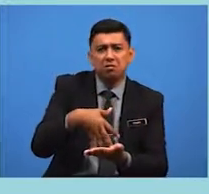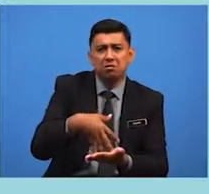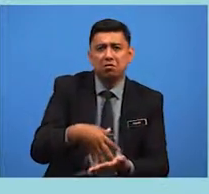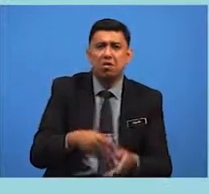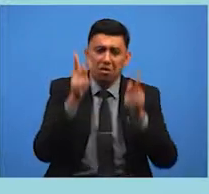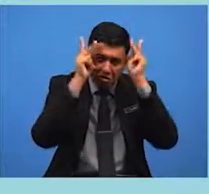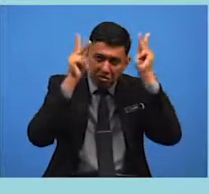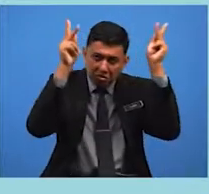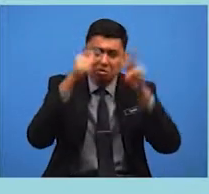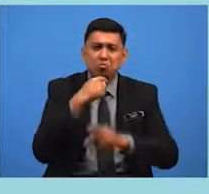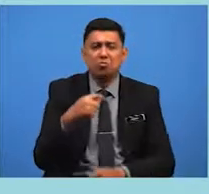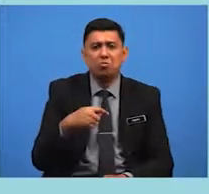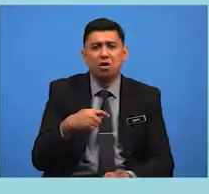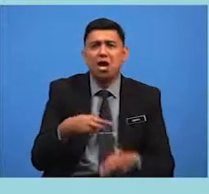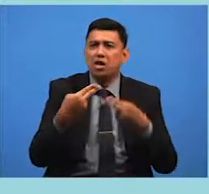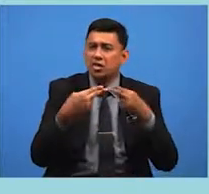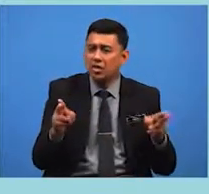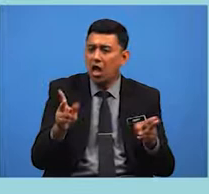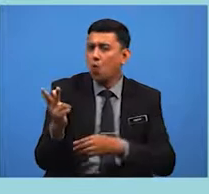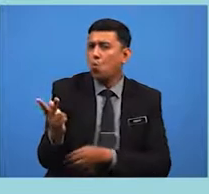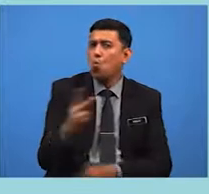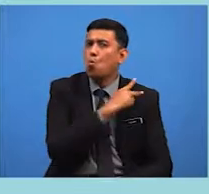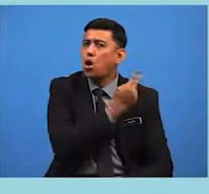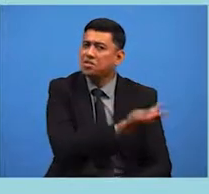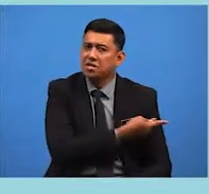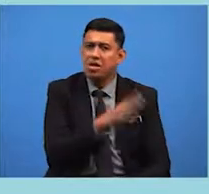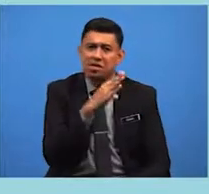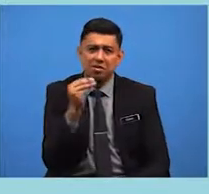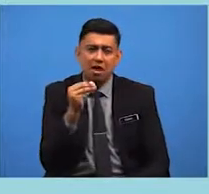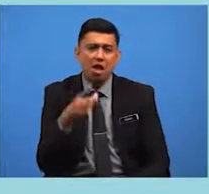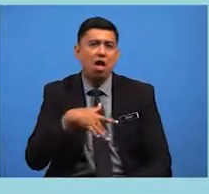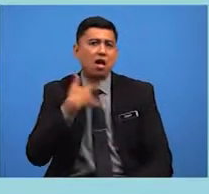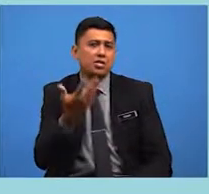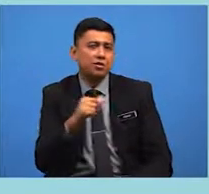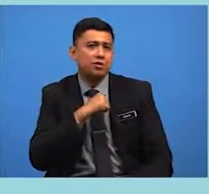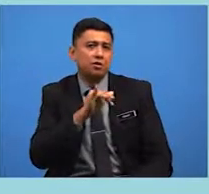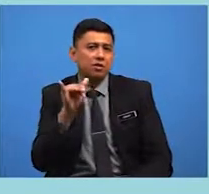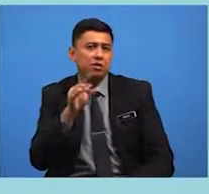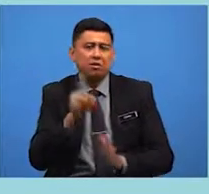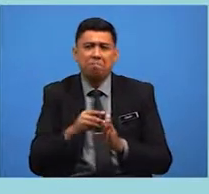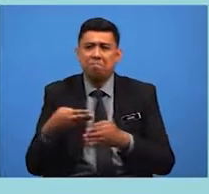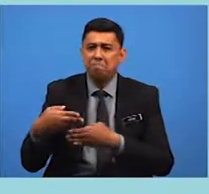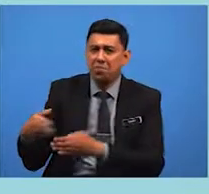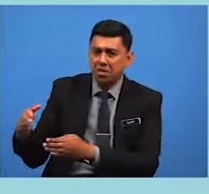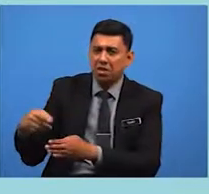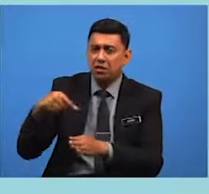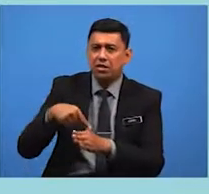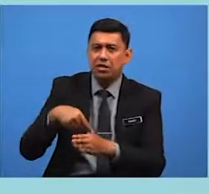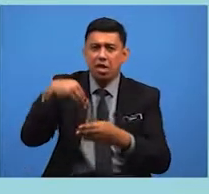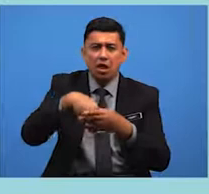kini semakin hilang kekuasaan dan berasa dirinya dipinggirkan di dalam hutan